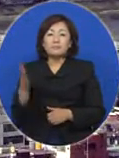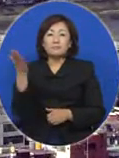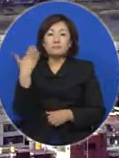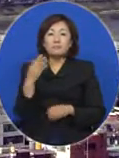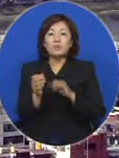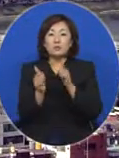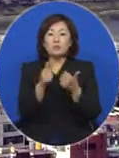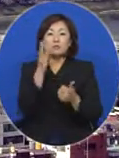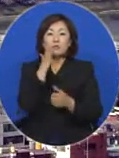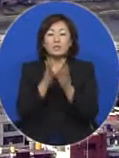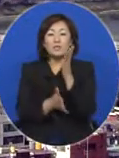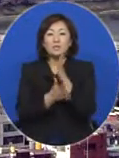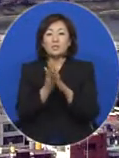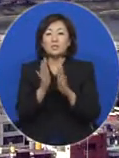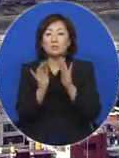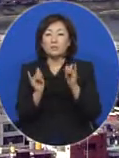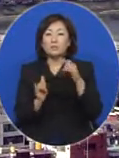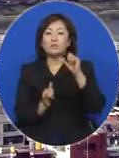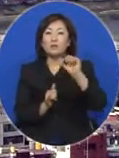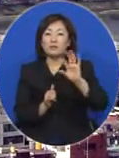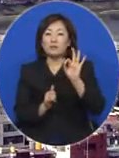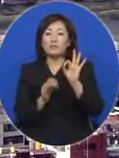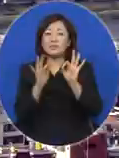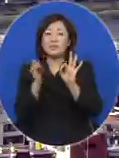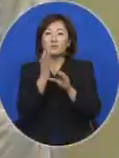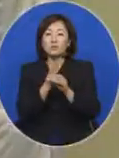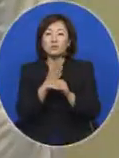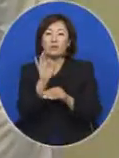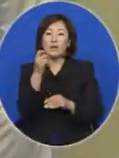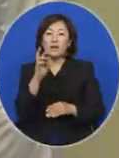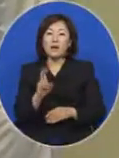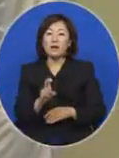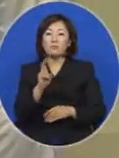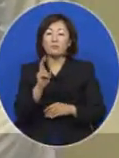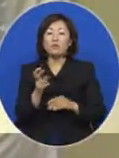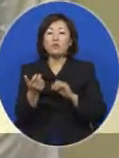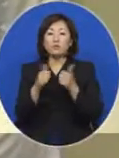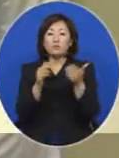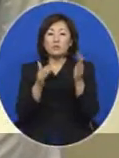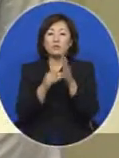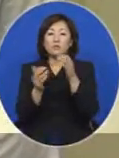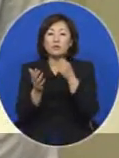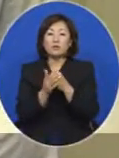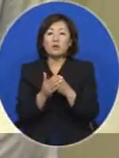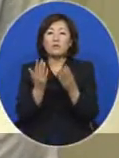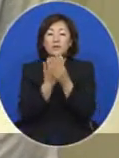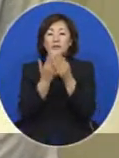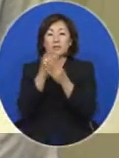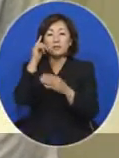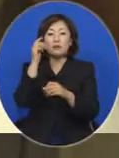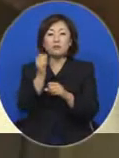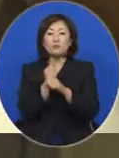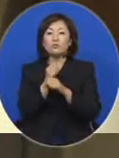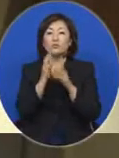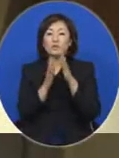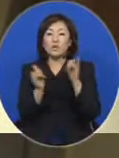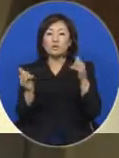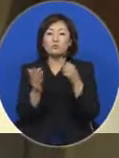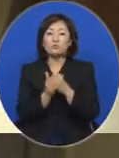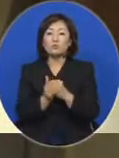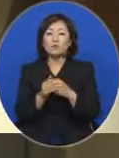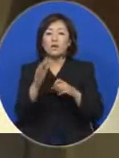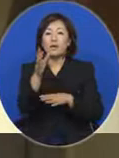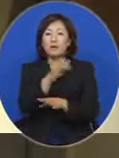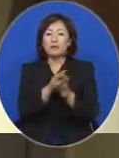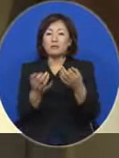지난해 숨진 울산 시민 10명 가운데 3명은 암으로 숨진 것으로 나타났습니다. 울산발전연구원 이재호 박사는